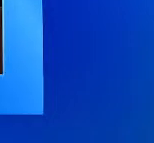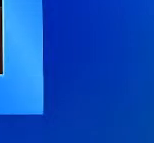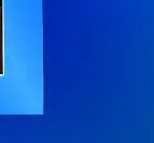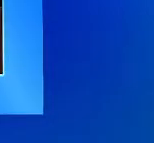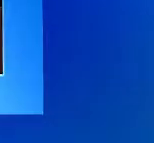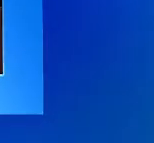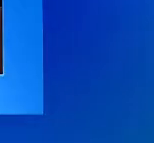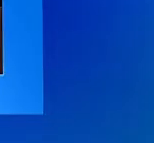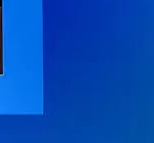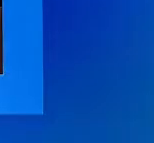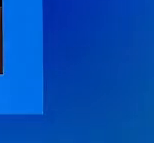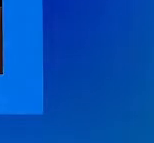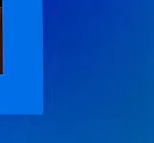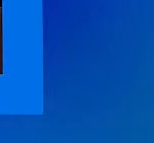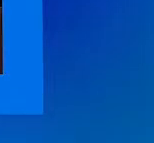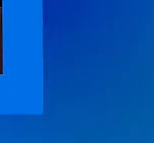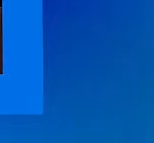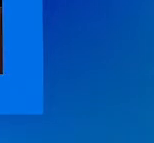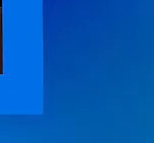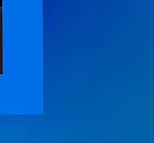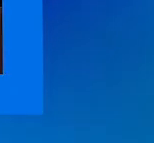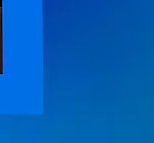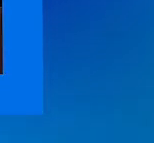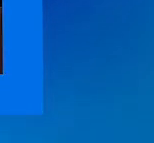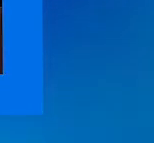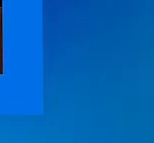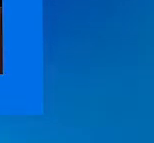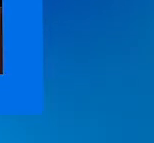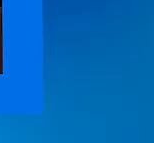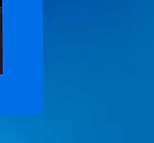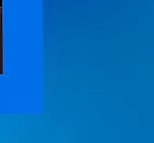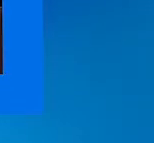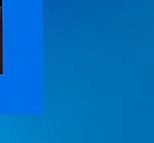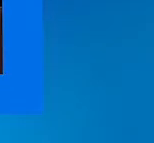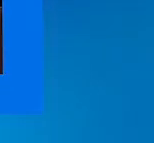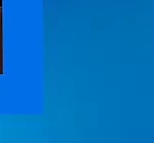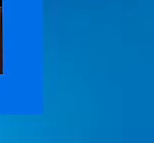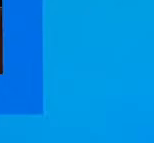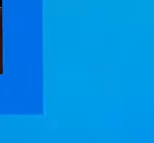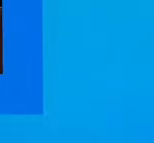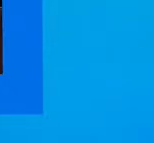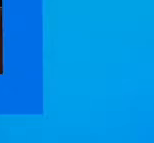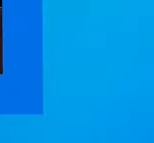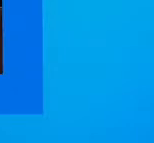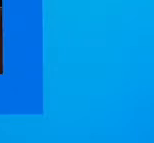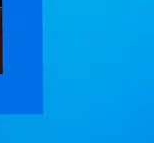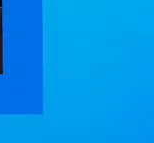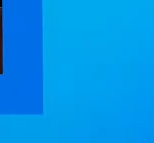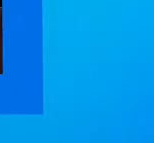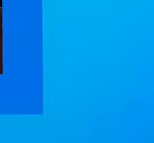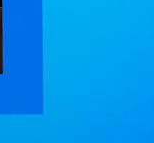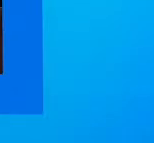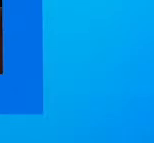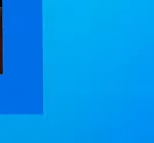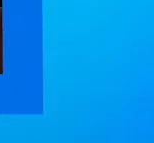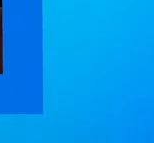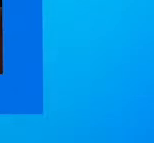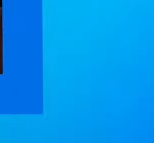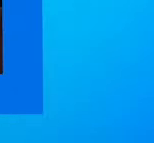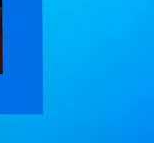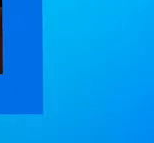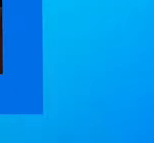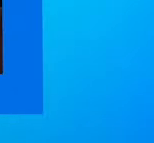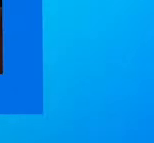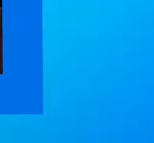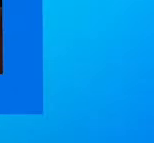Dieu nous avons une autre femme une femme appelée jéésébel elle a sponsorisé aussi